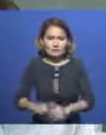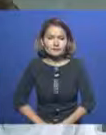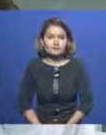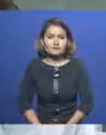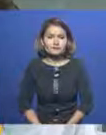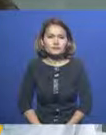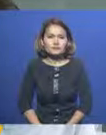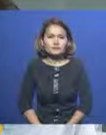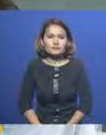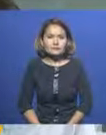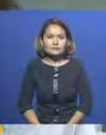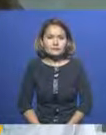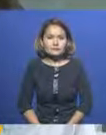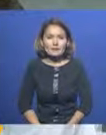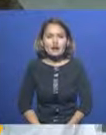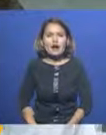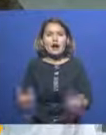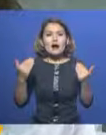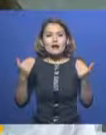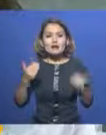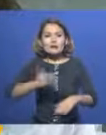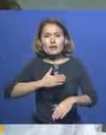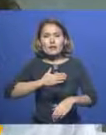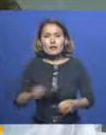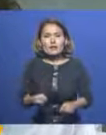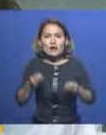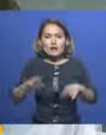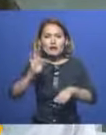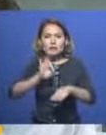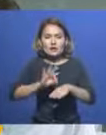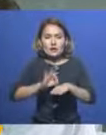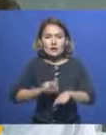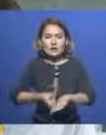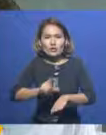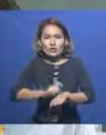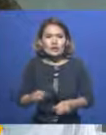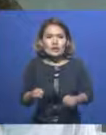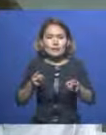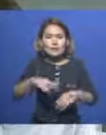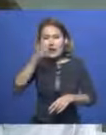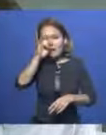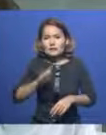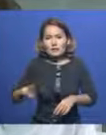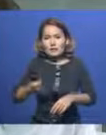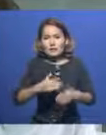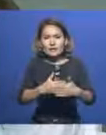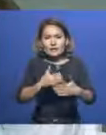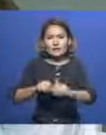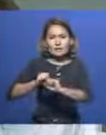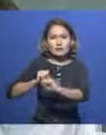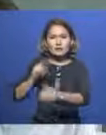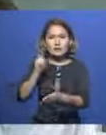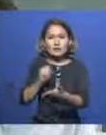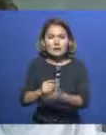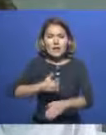Конечно, беспокойность вызывает всегда, потому что... Қазіргі басы міндет қатерлі вирустың елімізге енуіне жол бермеу керек. Ал егер індетті жұқтырғандар болса, оның таралып